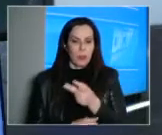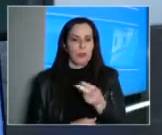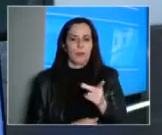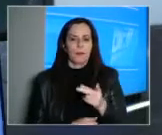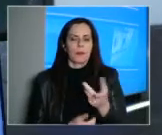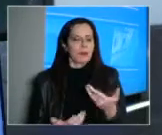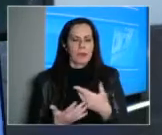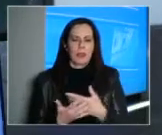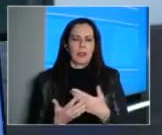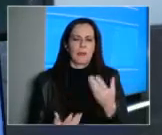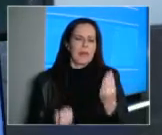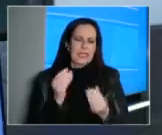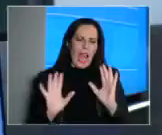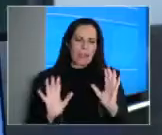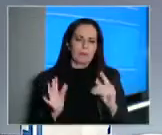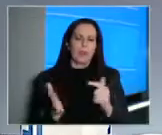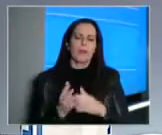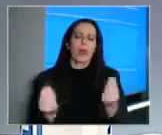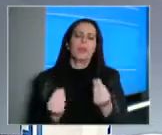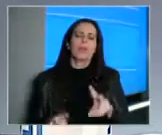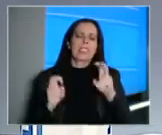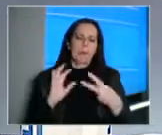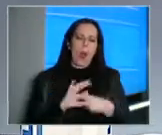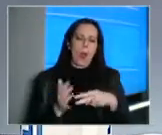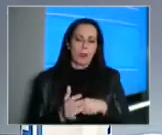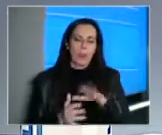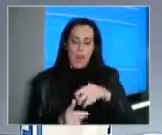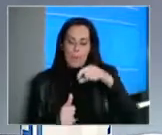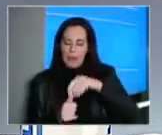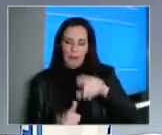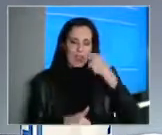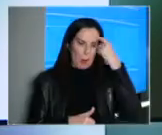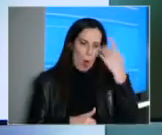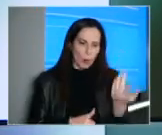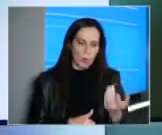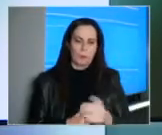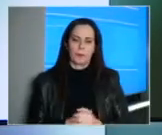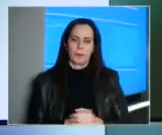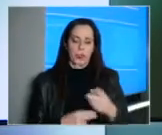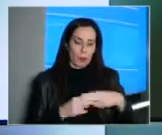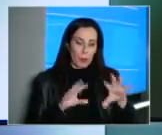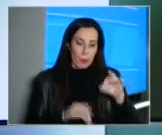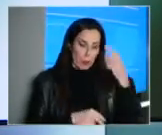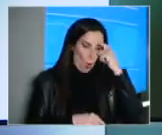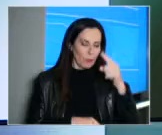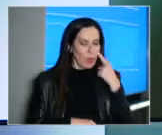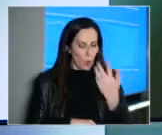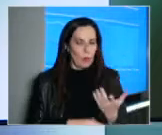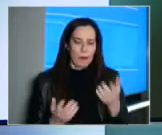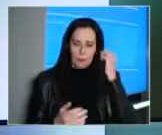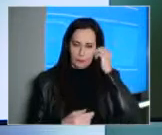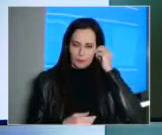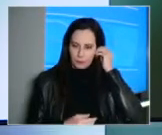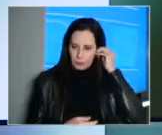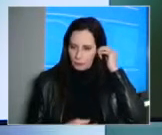לדעתי משחקים עם הסיפור הזה לצרכים פוליטיים פנימיים. גם פקיסטן וגם הודו שעוד מעט הולכת לבחירות. ואתה רואה איך